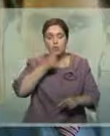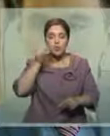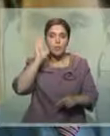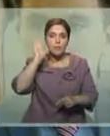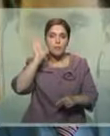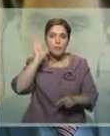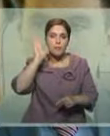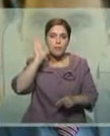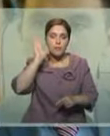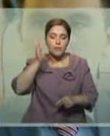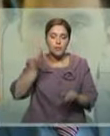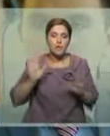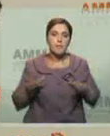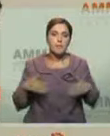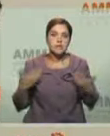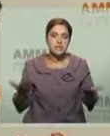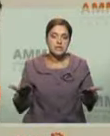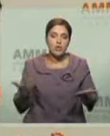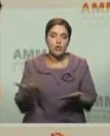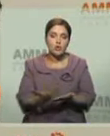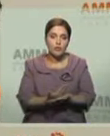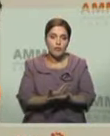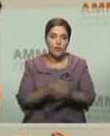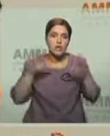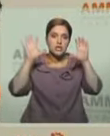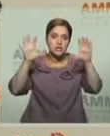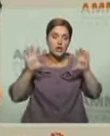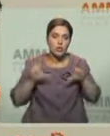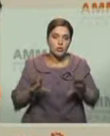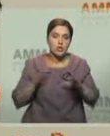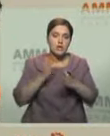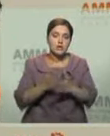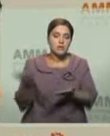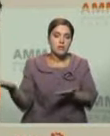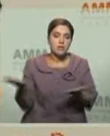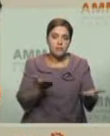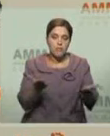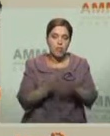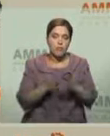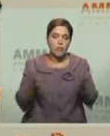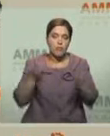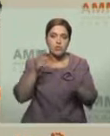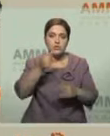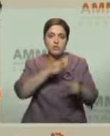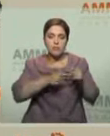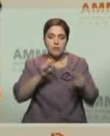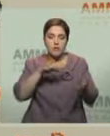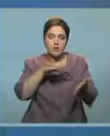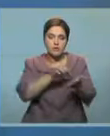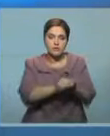презентовать как состоявшийся. Мы открываемся все больше инвесторам и там привлекаем глобальные компании.